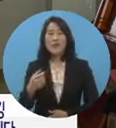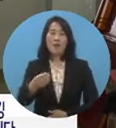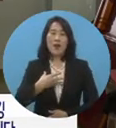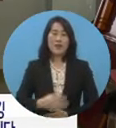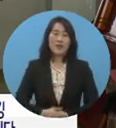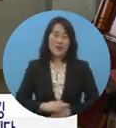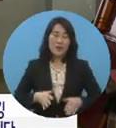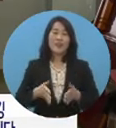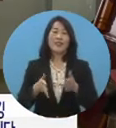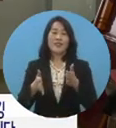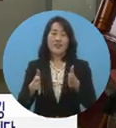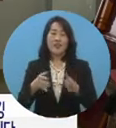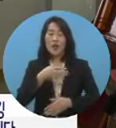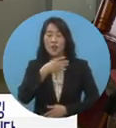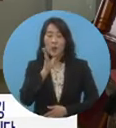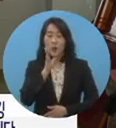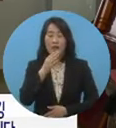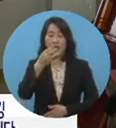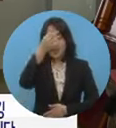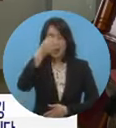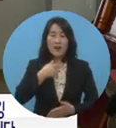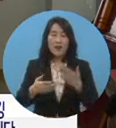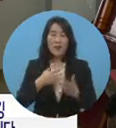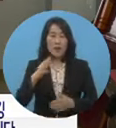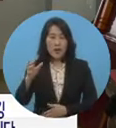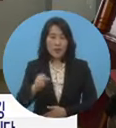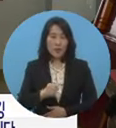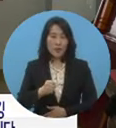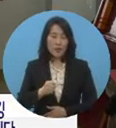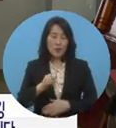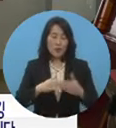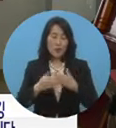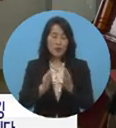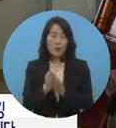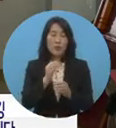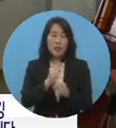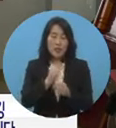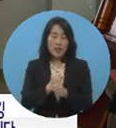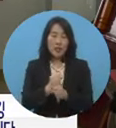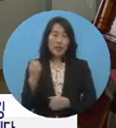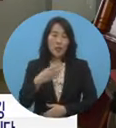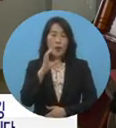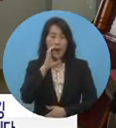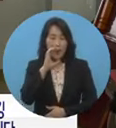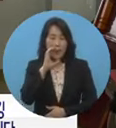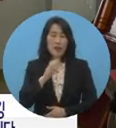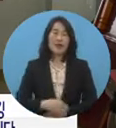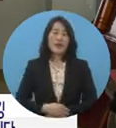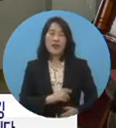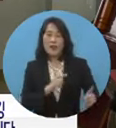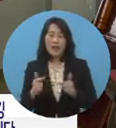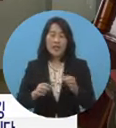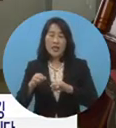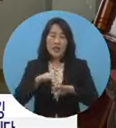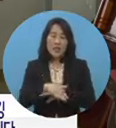하십니다 우리 도에서는 어르신들을 재능과 경험을 반영한 수제 비누 만들 2 실버 카페 그 스킹 등과 같은